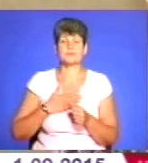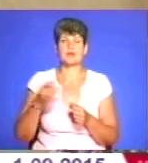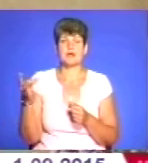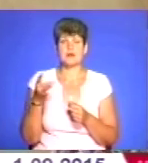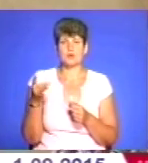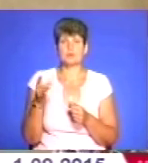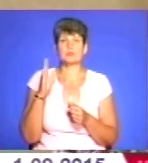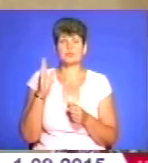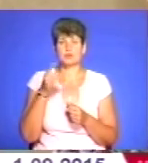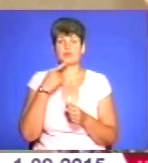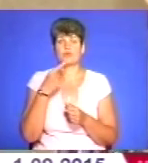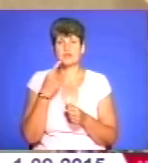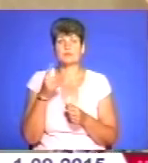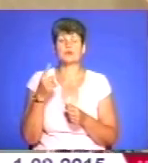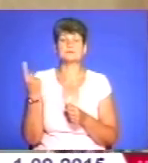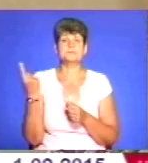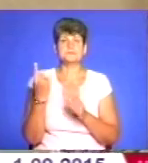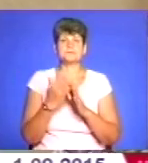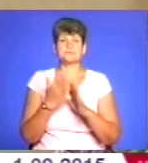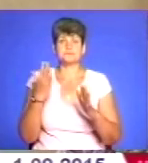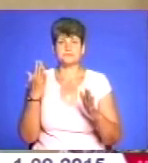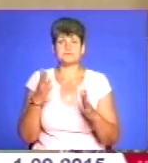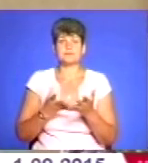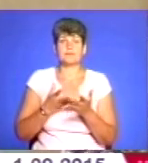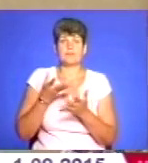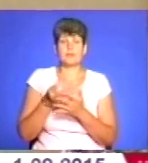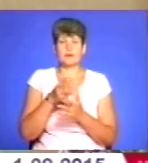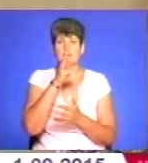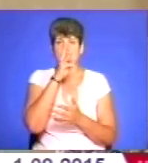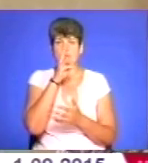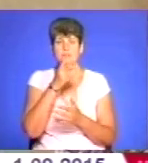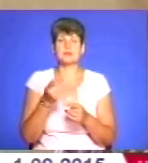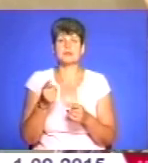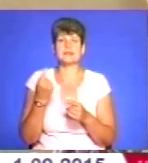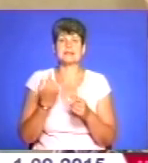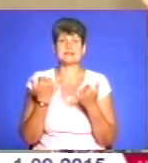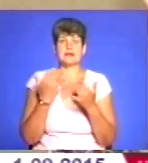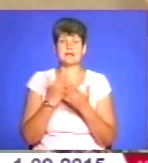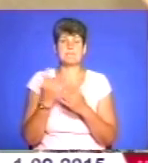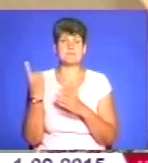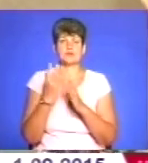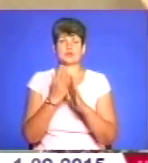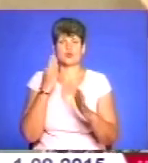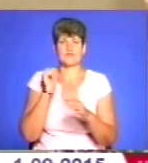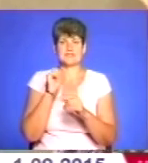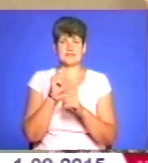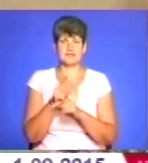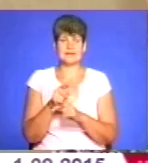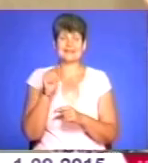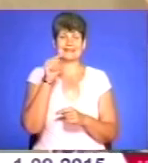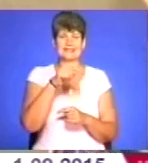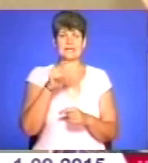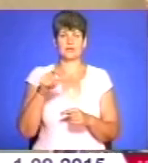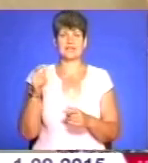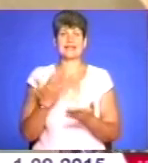районі, будемо так казати, бо тому що першочергово це є виплата заробітної плати і так далі, але це зараз є першочерговим завданням для тих людей,